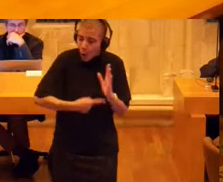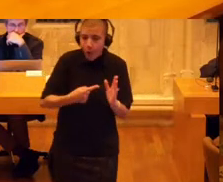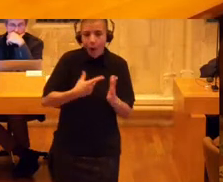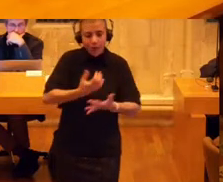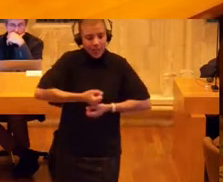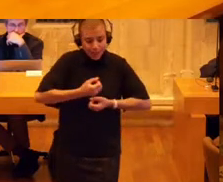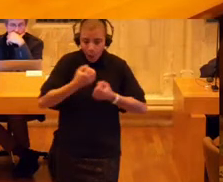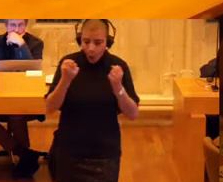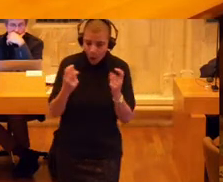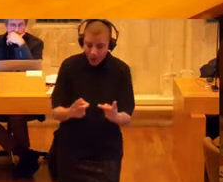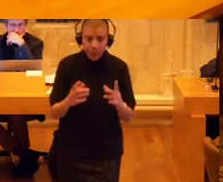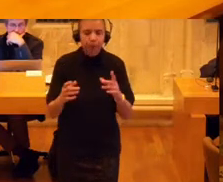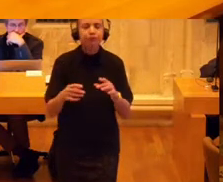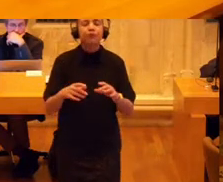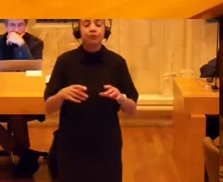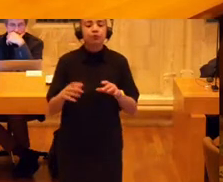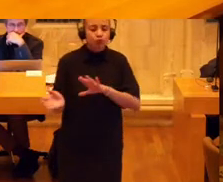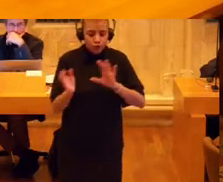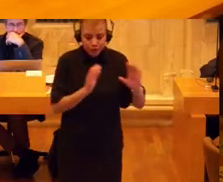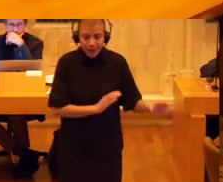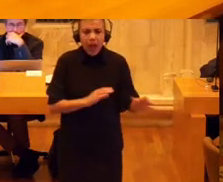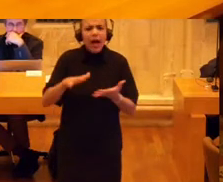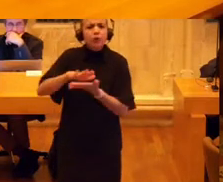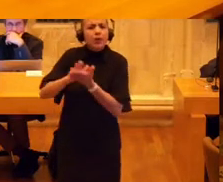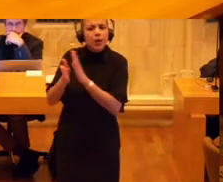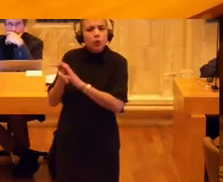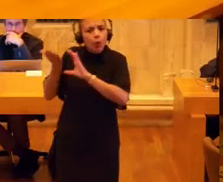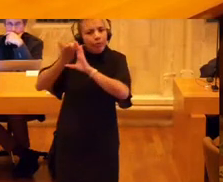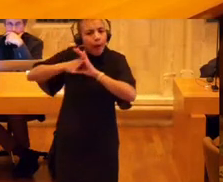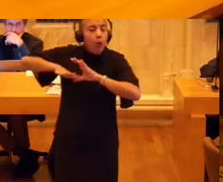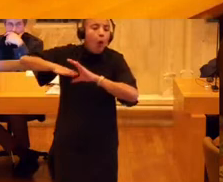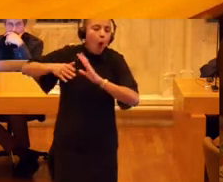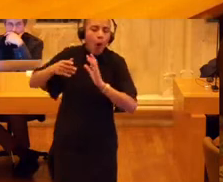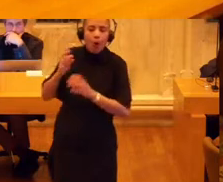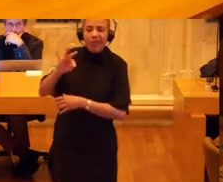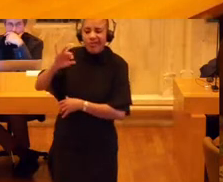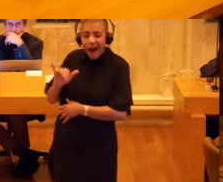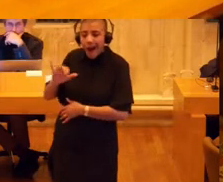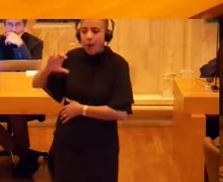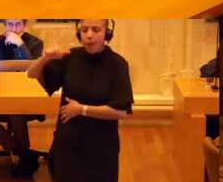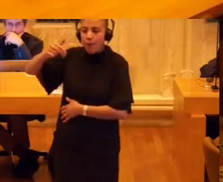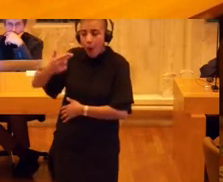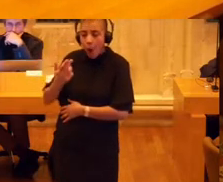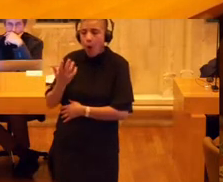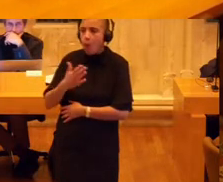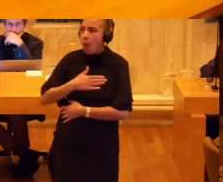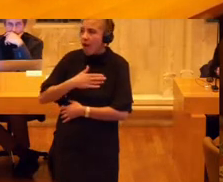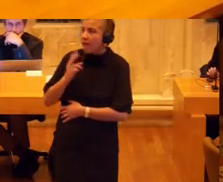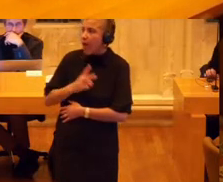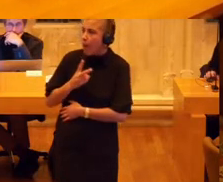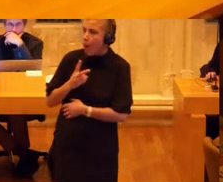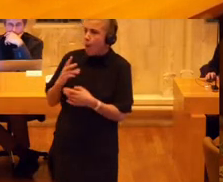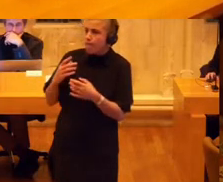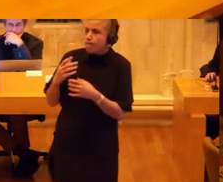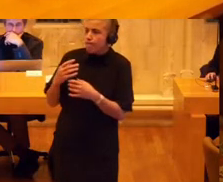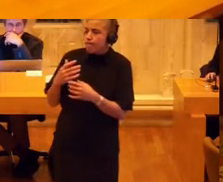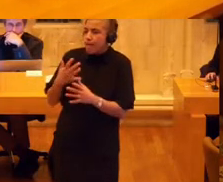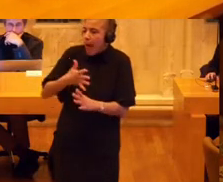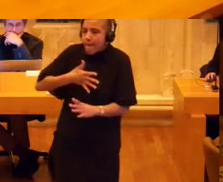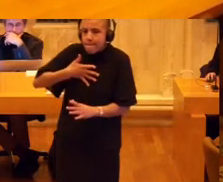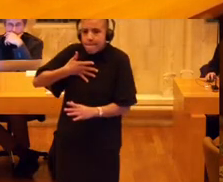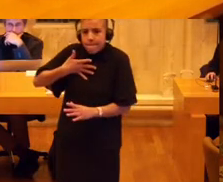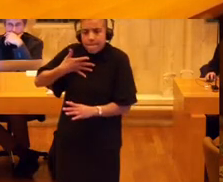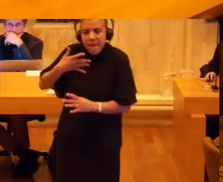à cette association avec laquelle je travaille main dans la main. J'ai reçu à maintes reprises, depuis que je suis à